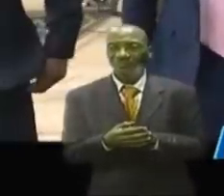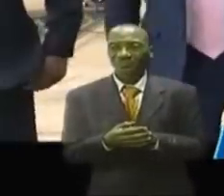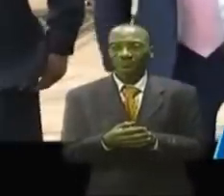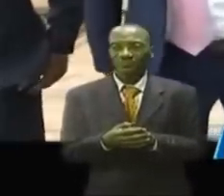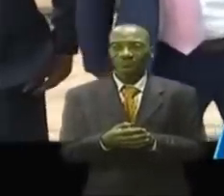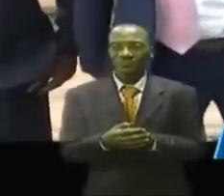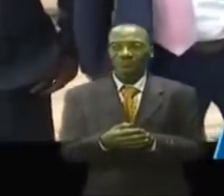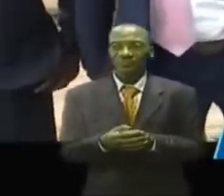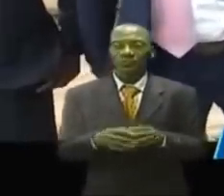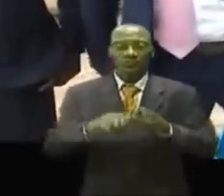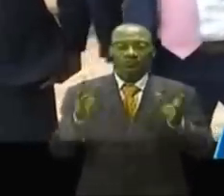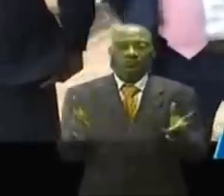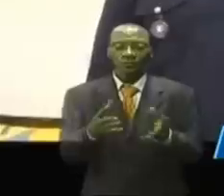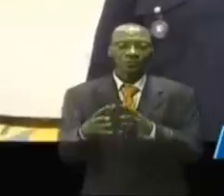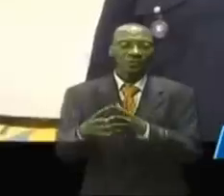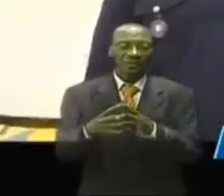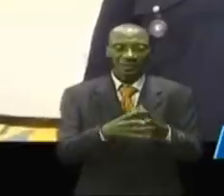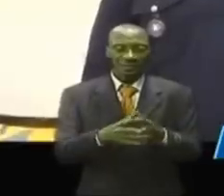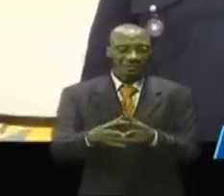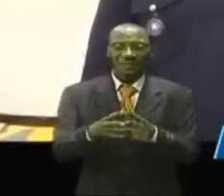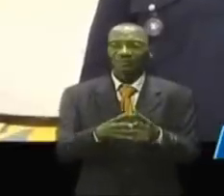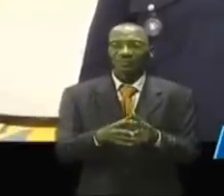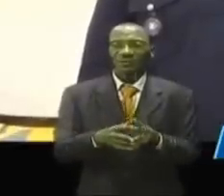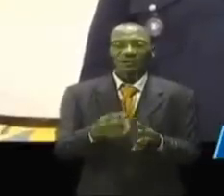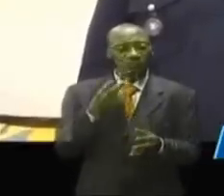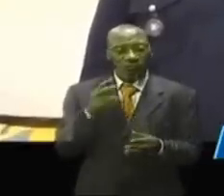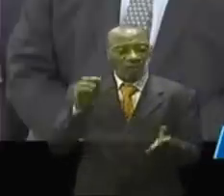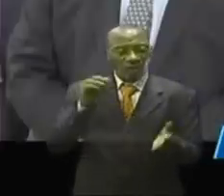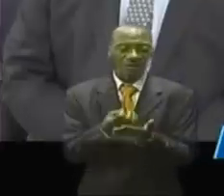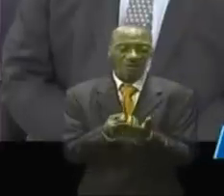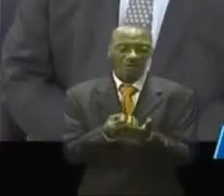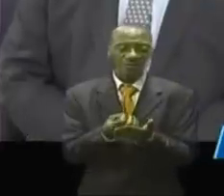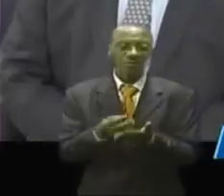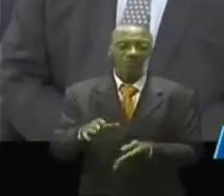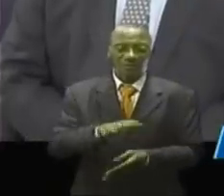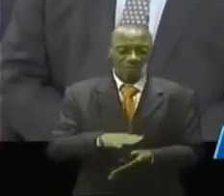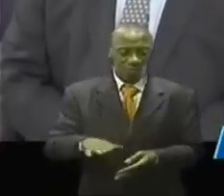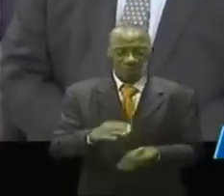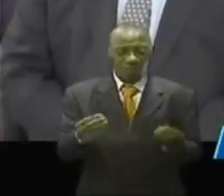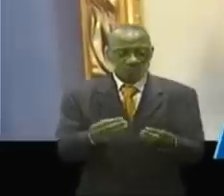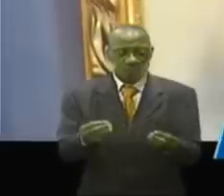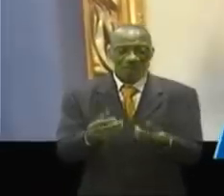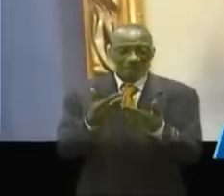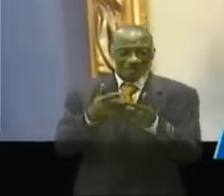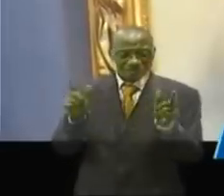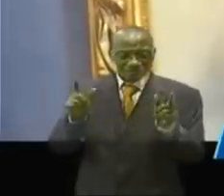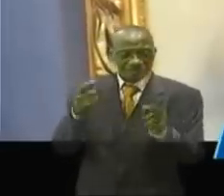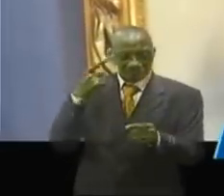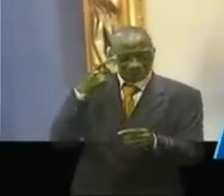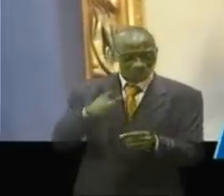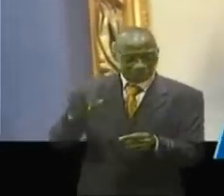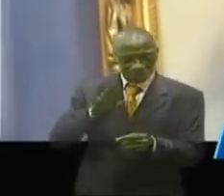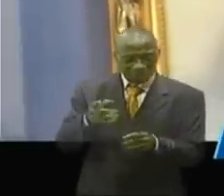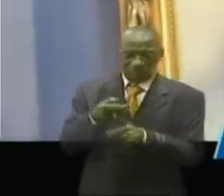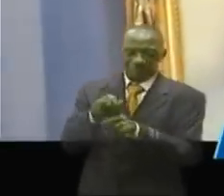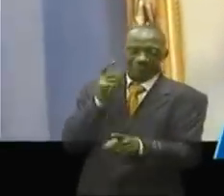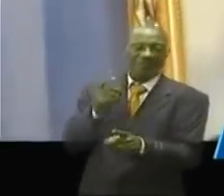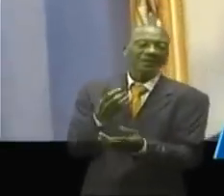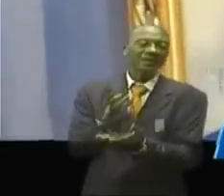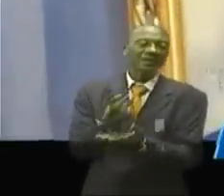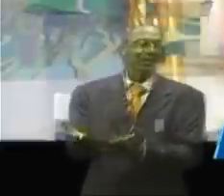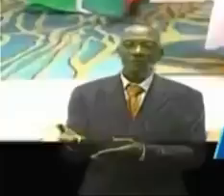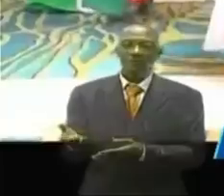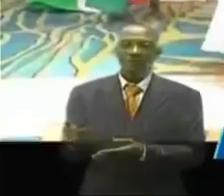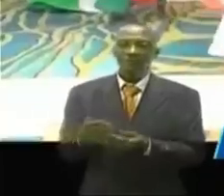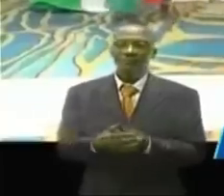Tous ensemble, relevons l'économie nationale, car notre liberté en dépend. C'est sous ce thème que les Burundais vivant en